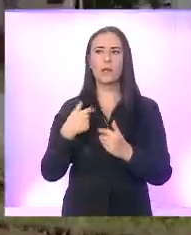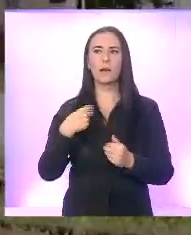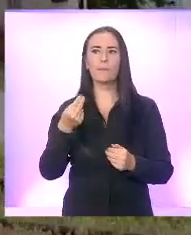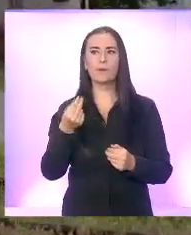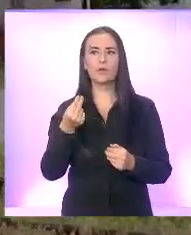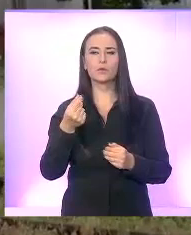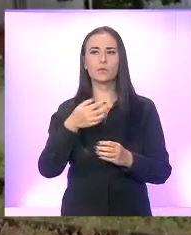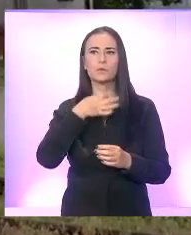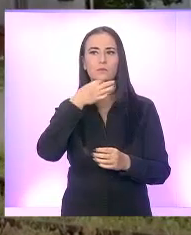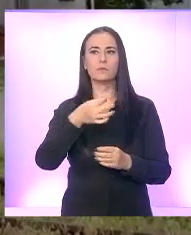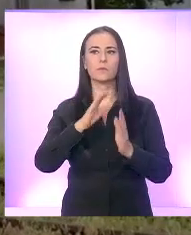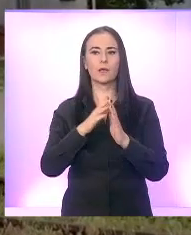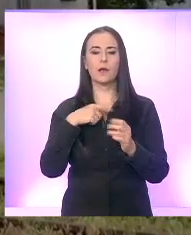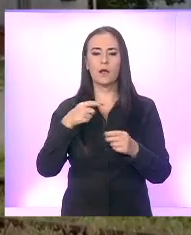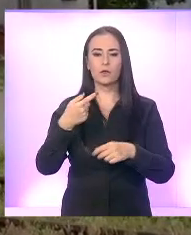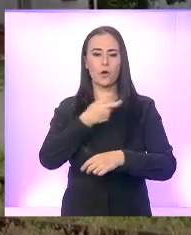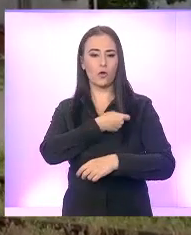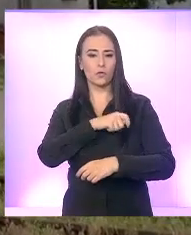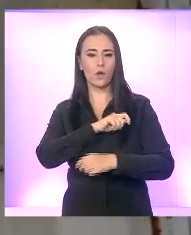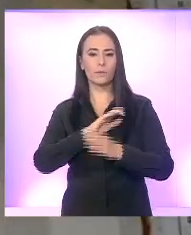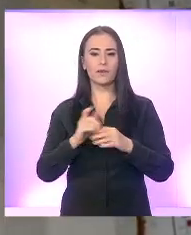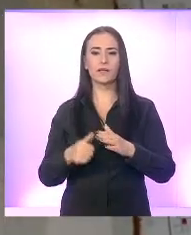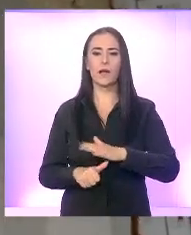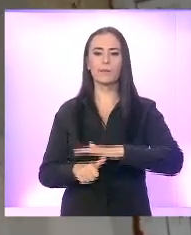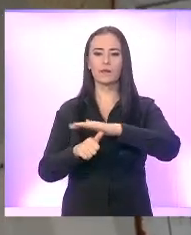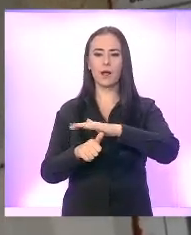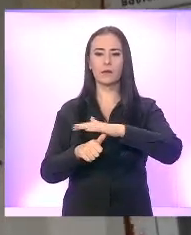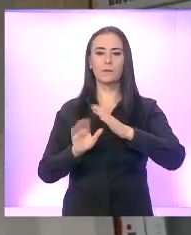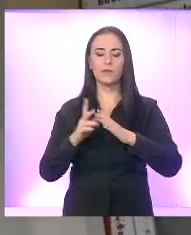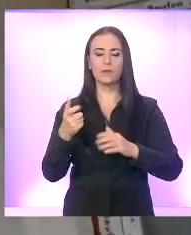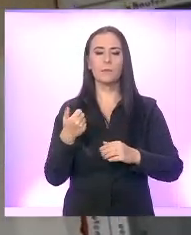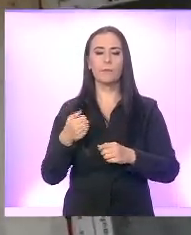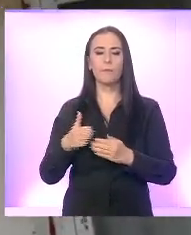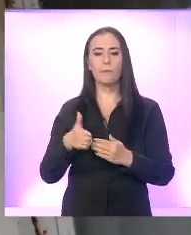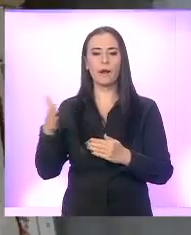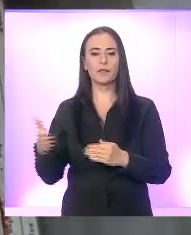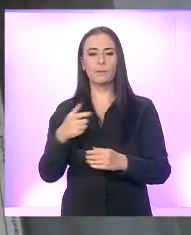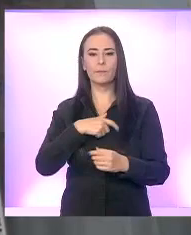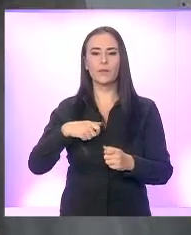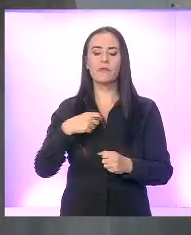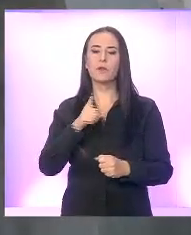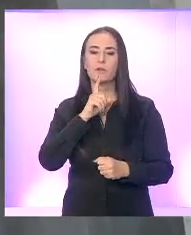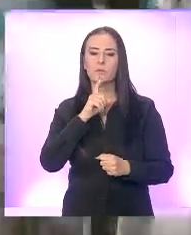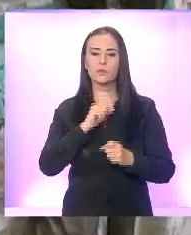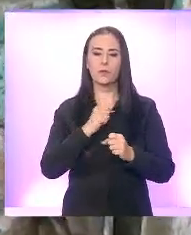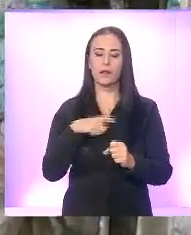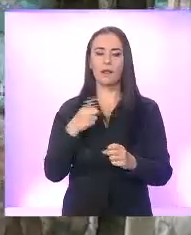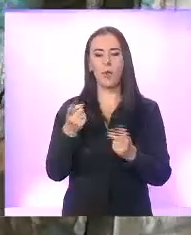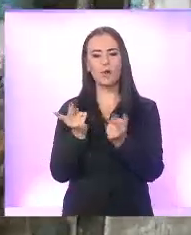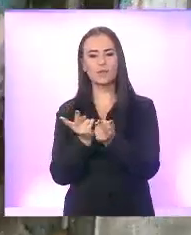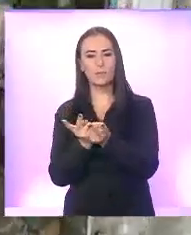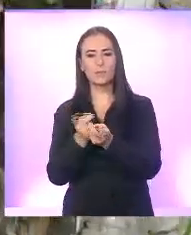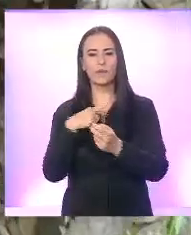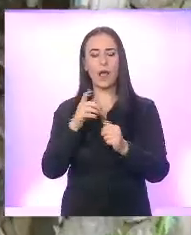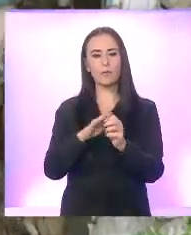feroviară a Bucureștiului care să lege, să înconjoare capitala. E un proiect despre care s-a discutat foarte mult, s-au făcut foarte puține. Ar ajuta de asemenea